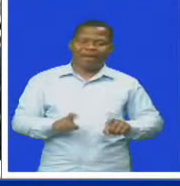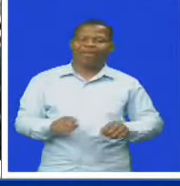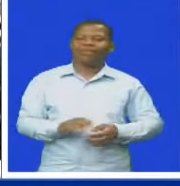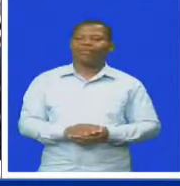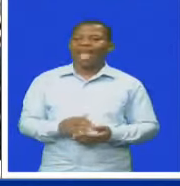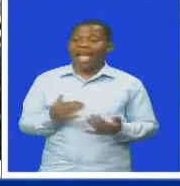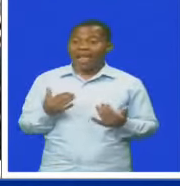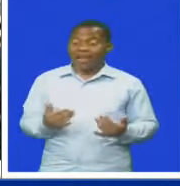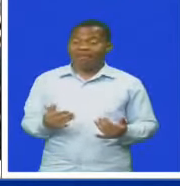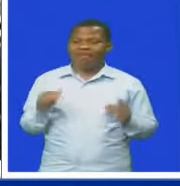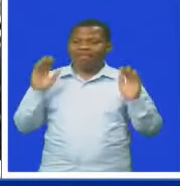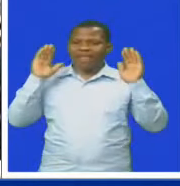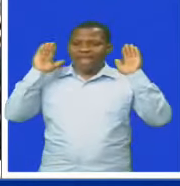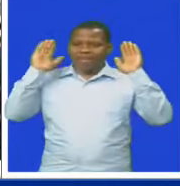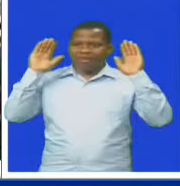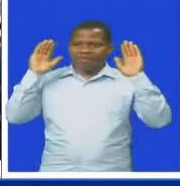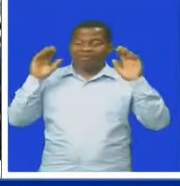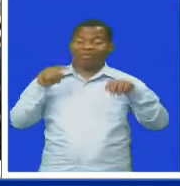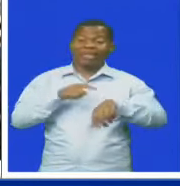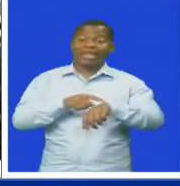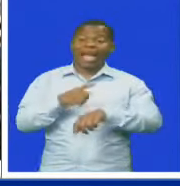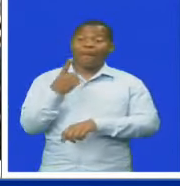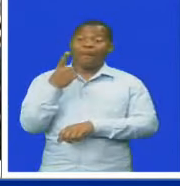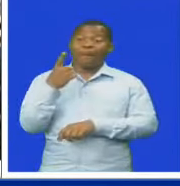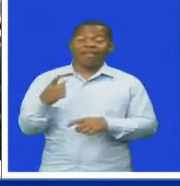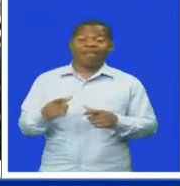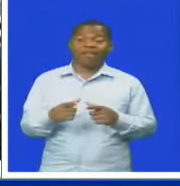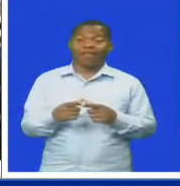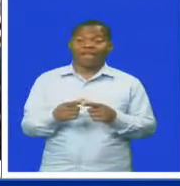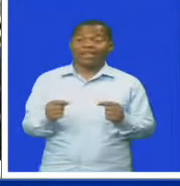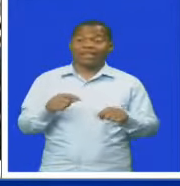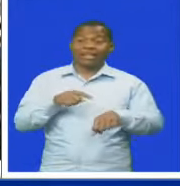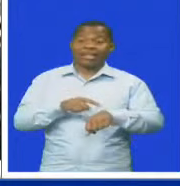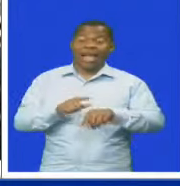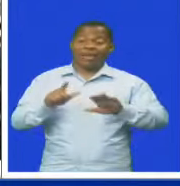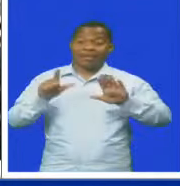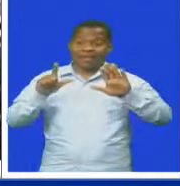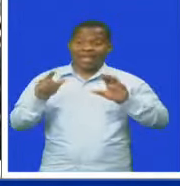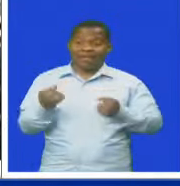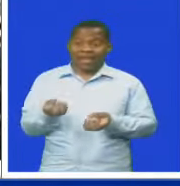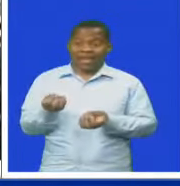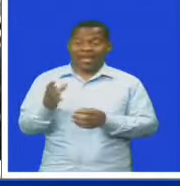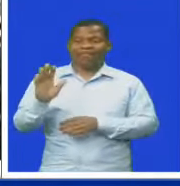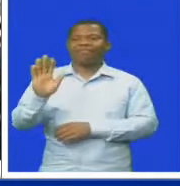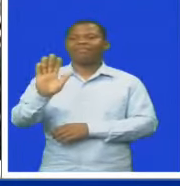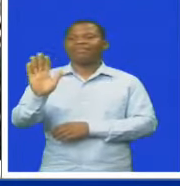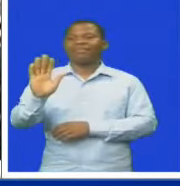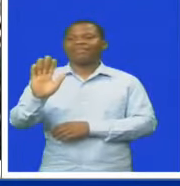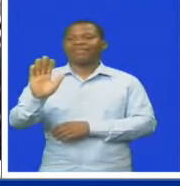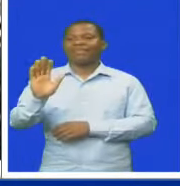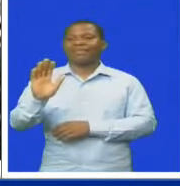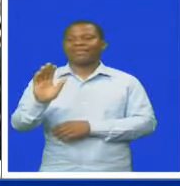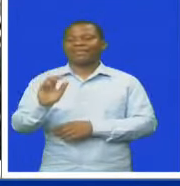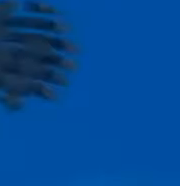tingako Tindzaba besiniphathele tona ngensimbi yekucala letilandzela letidinge ensimbi yesikhombisa nisale kahle.